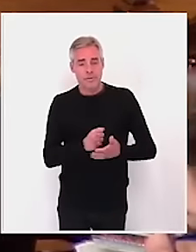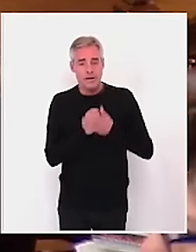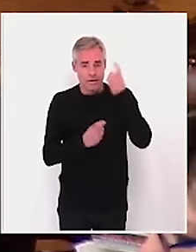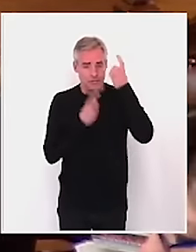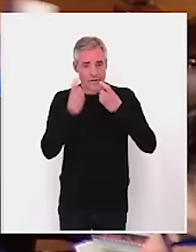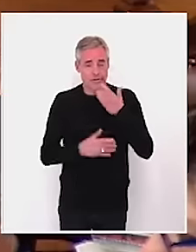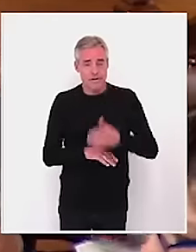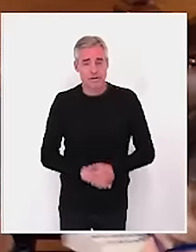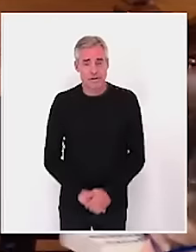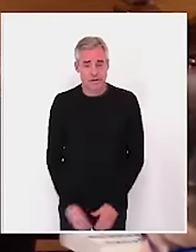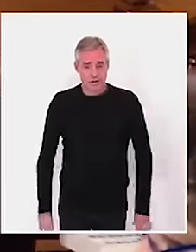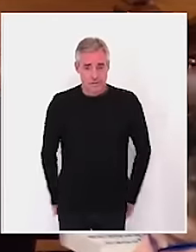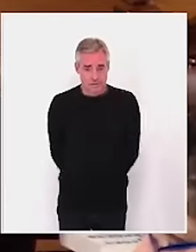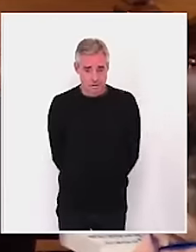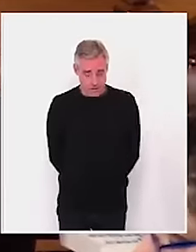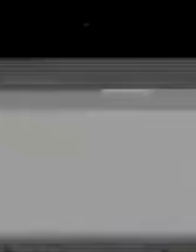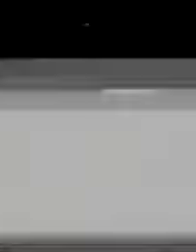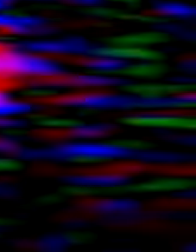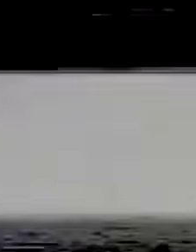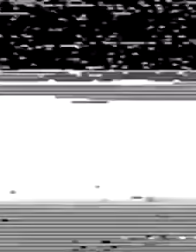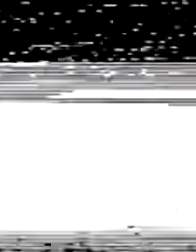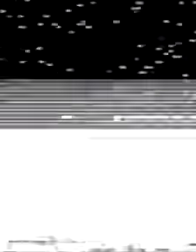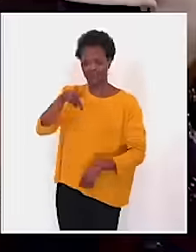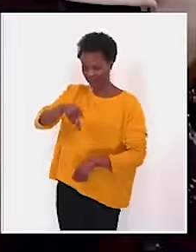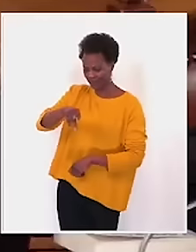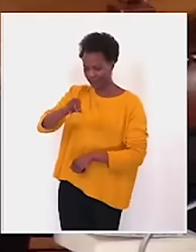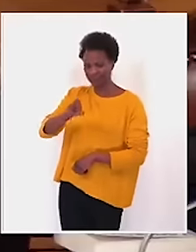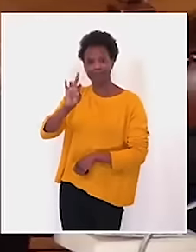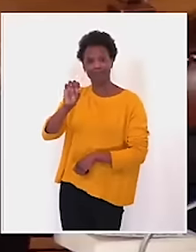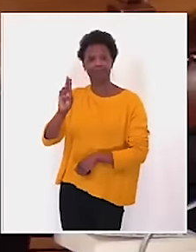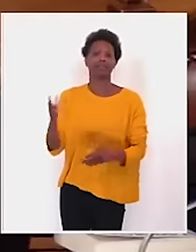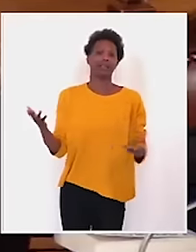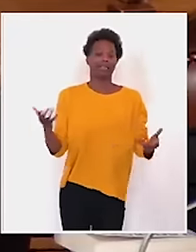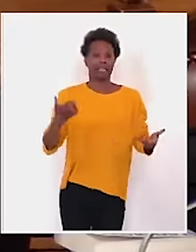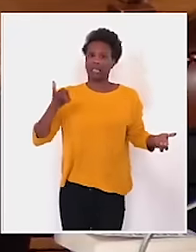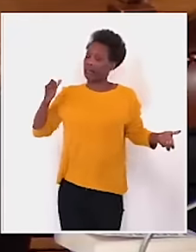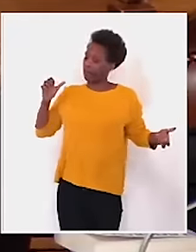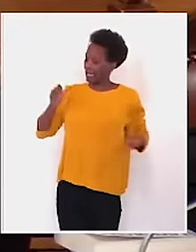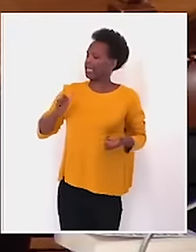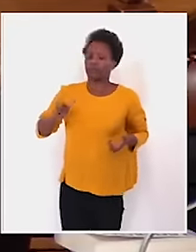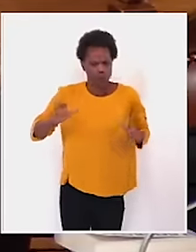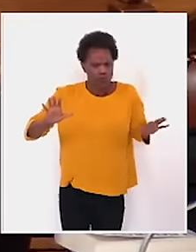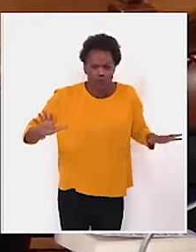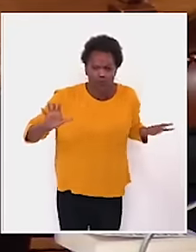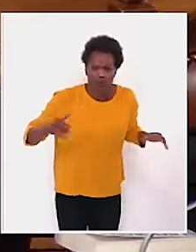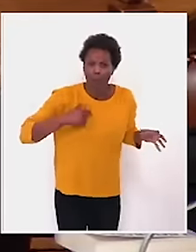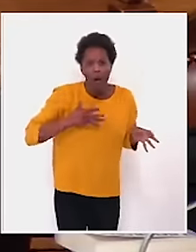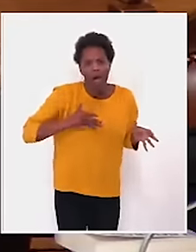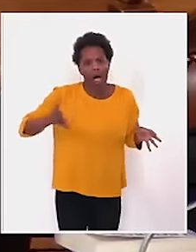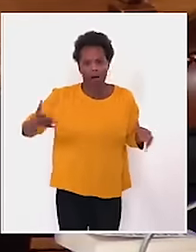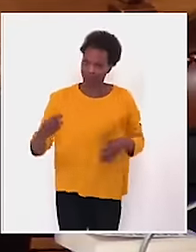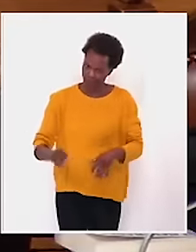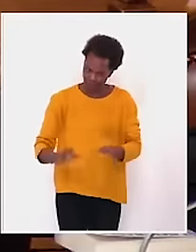réflexion. Voilà. Merci. Voilà, la pression est telle que je ne vais pas parler trop. En